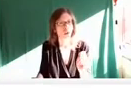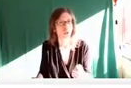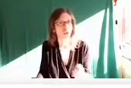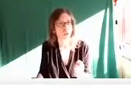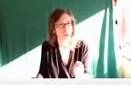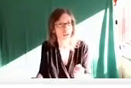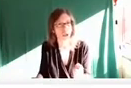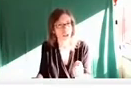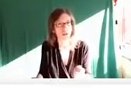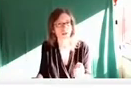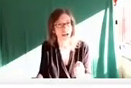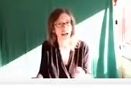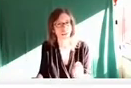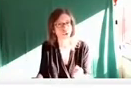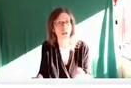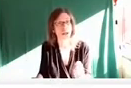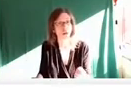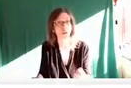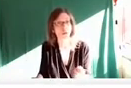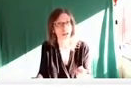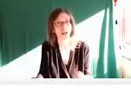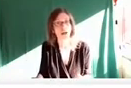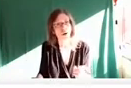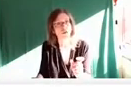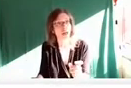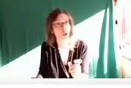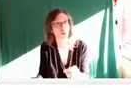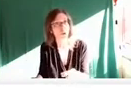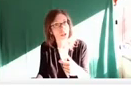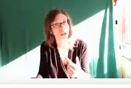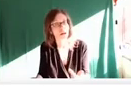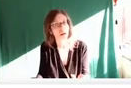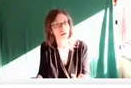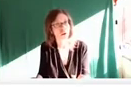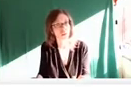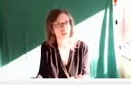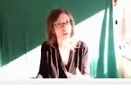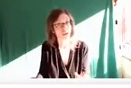tweaker un peu ces données, ces variables, jusqu'à temps qu'on ait une valeur P